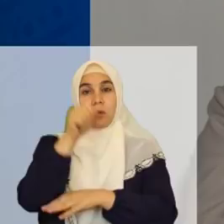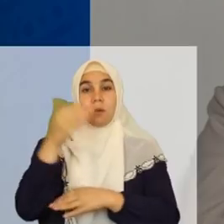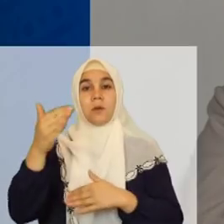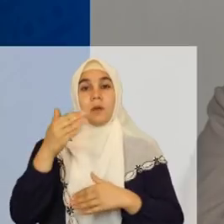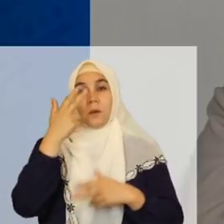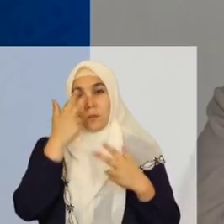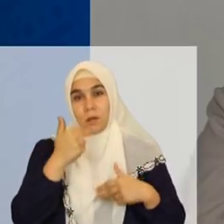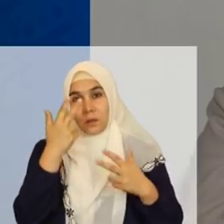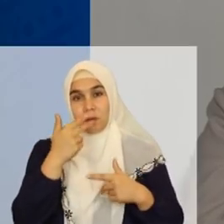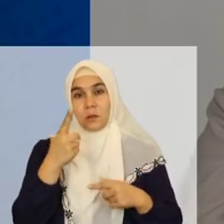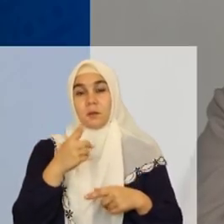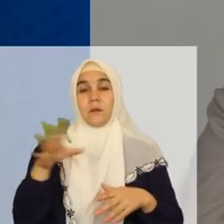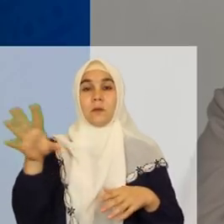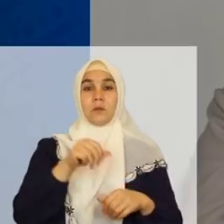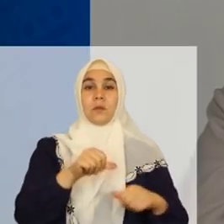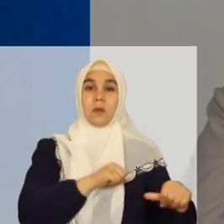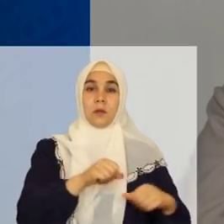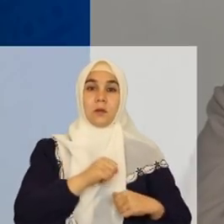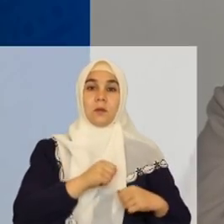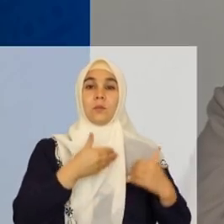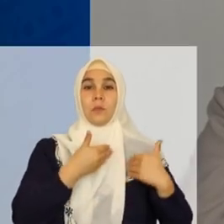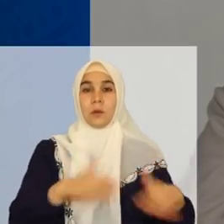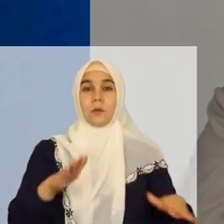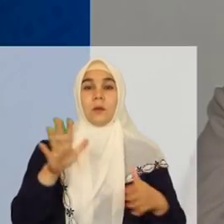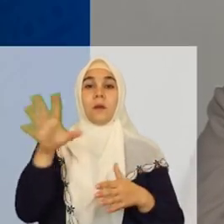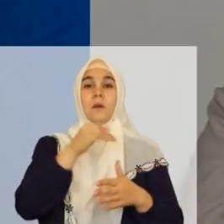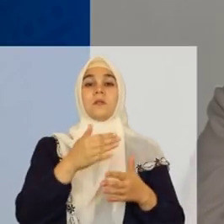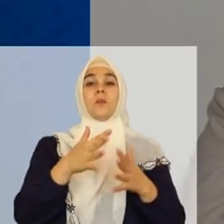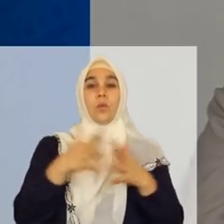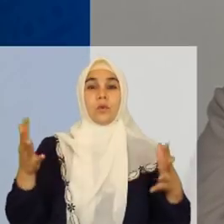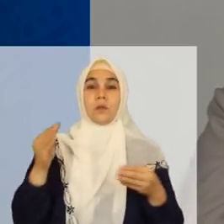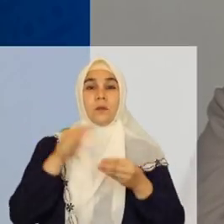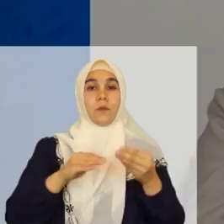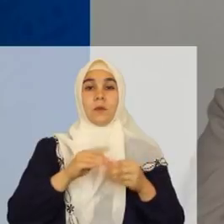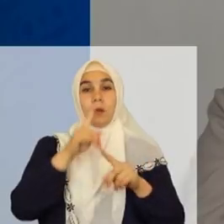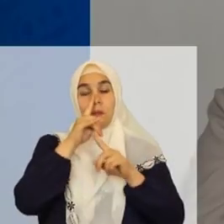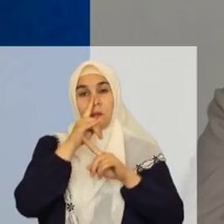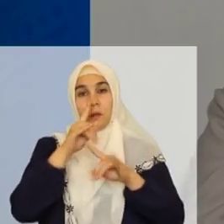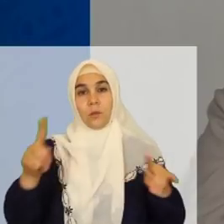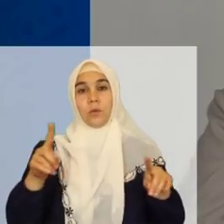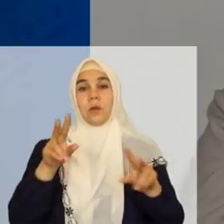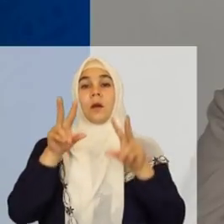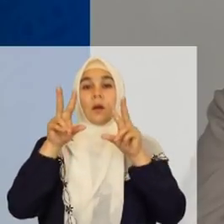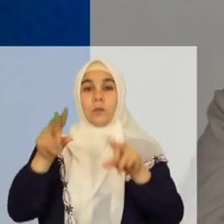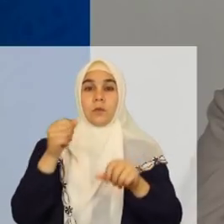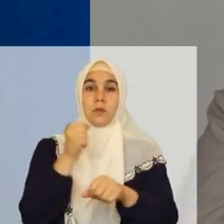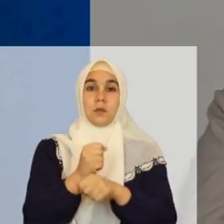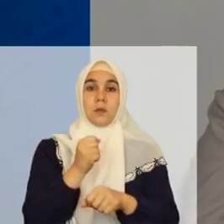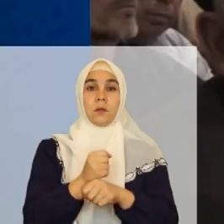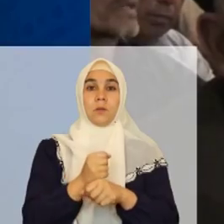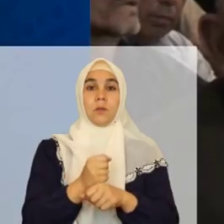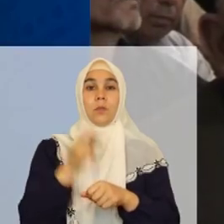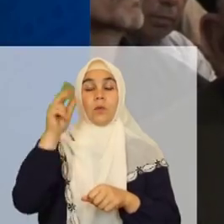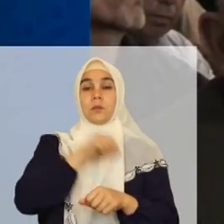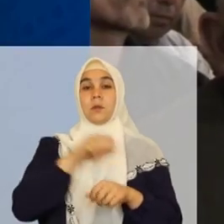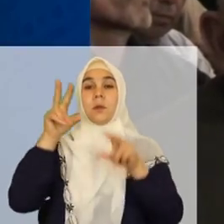Nadomat chekadi bo'lgan gunohlarga va ularni qayta takrorlamaslikka qasd qilib Allohga va'da